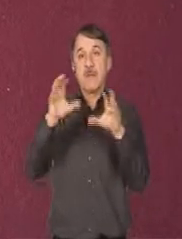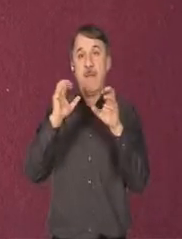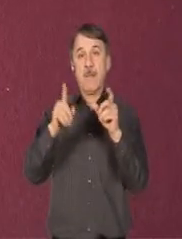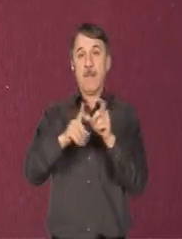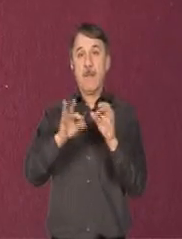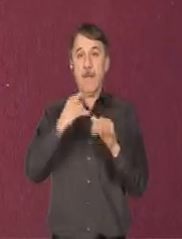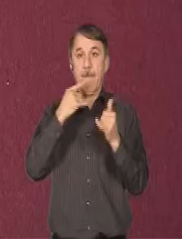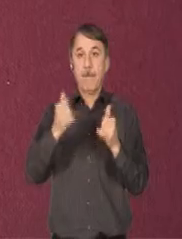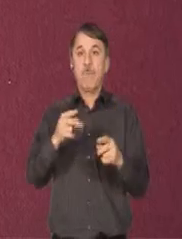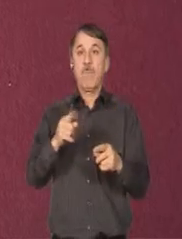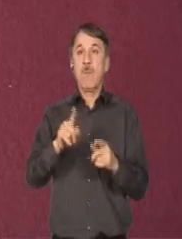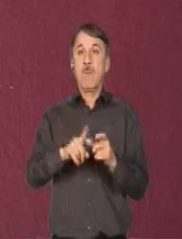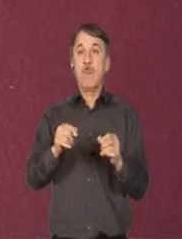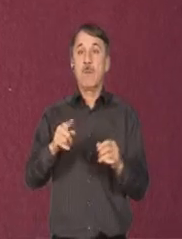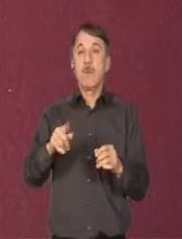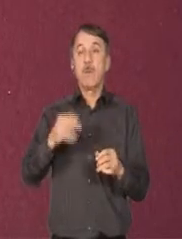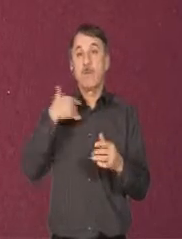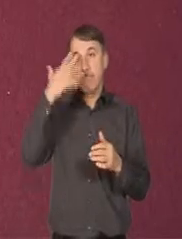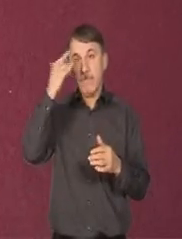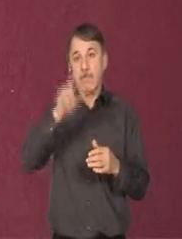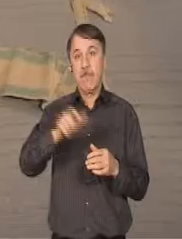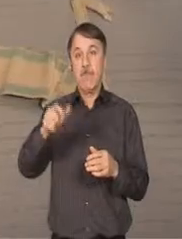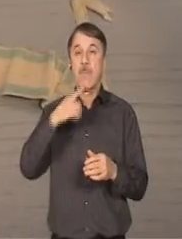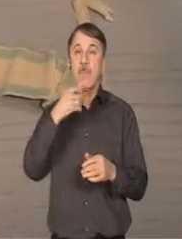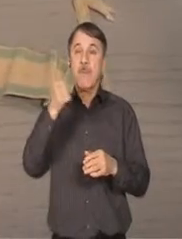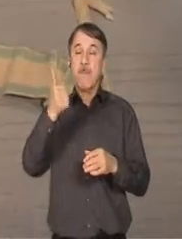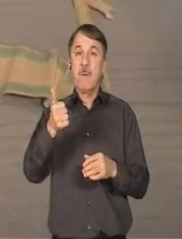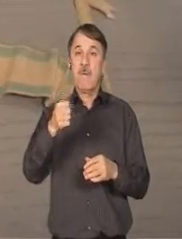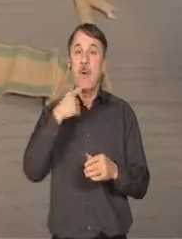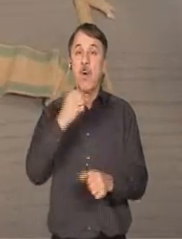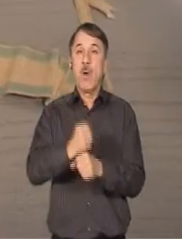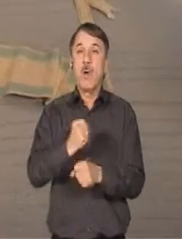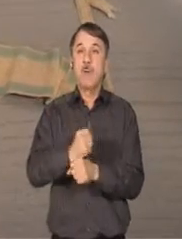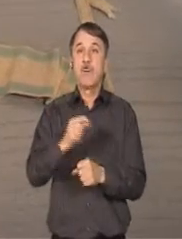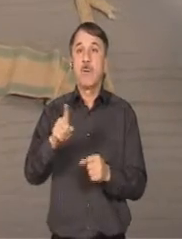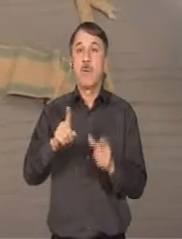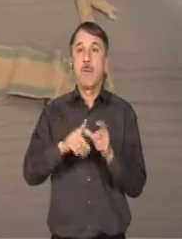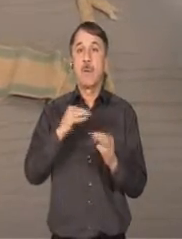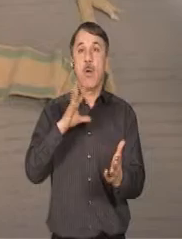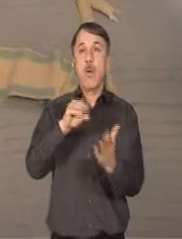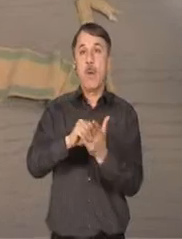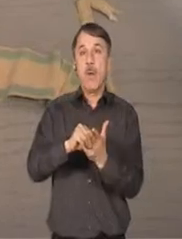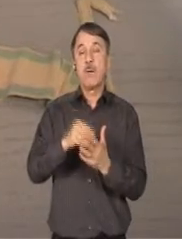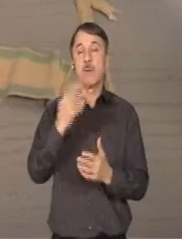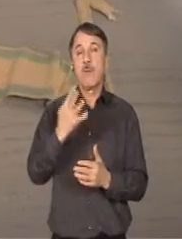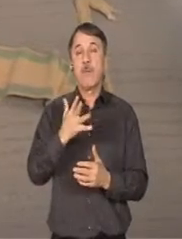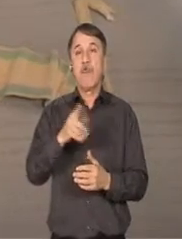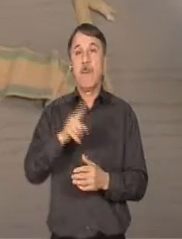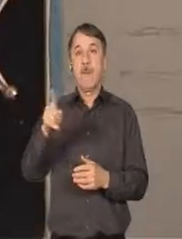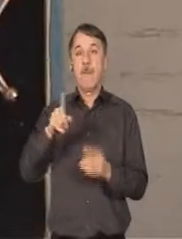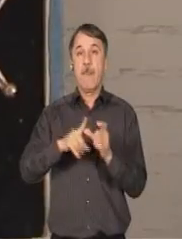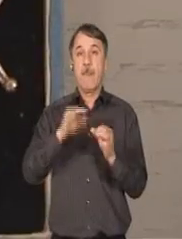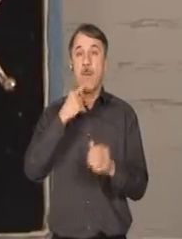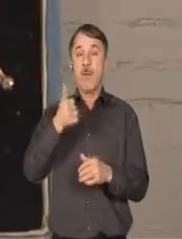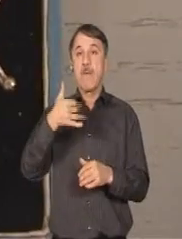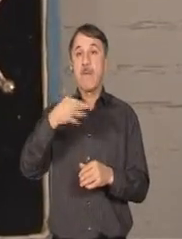2 stepena nosila se i smokraka ordenska zvezda, rađena od srebra. Prva 3 stepena rađena su u istim dimenzijama, dok 4. i 5. imaju